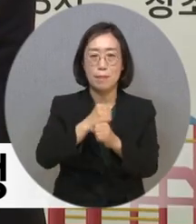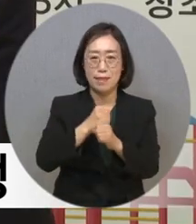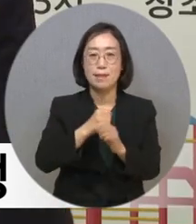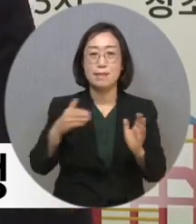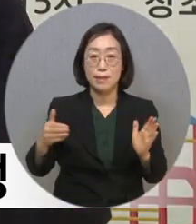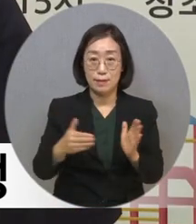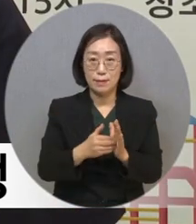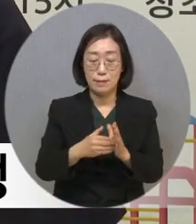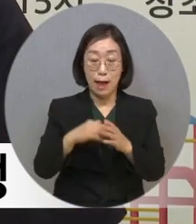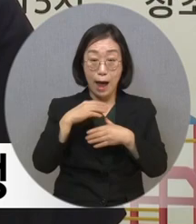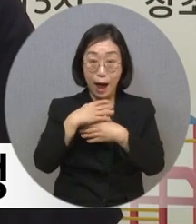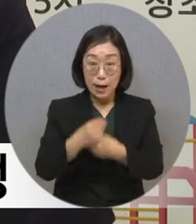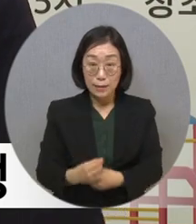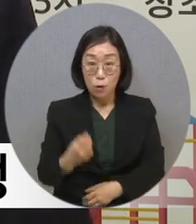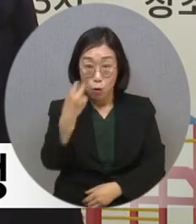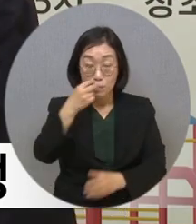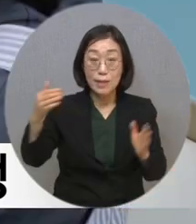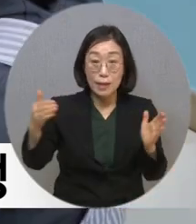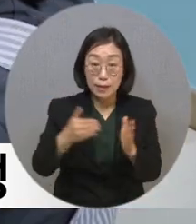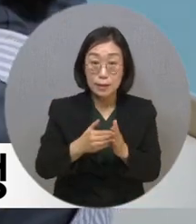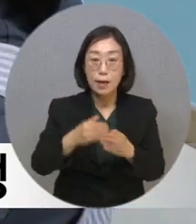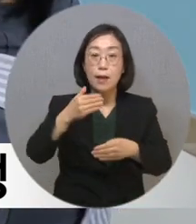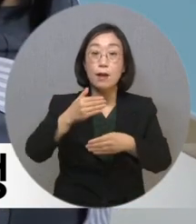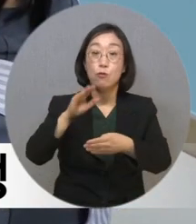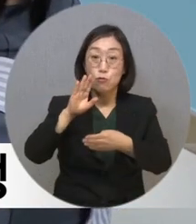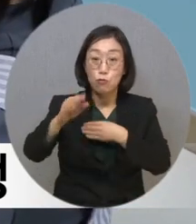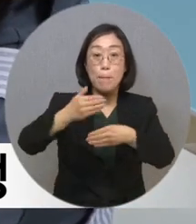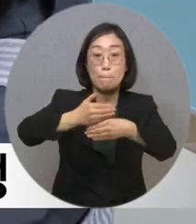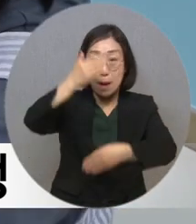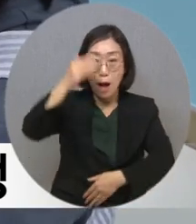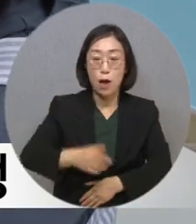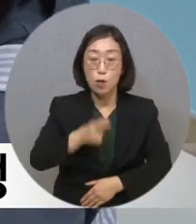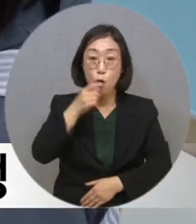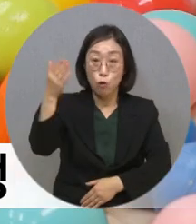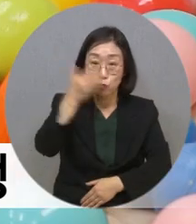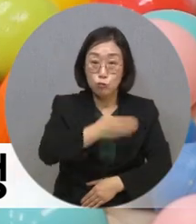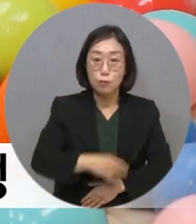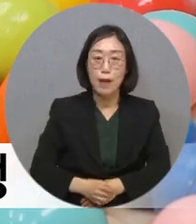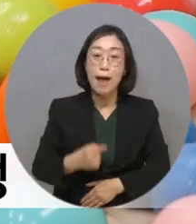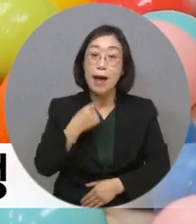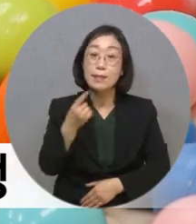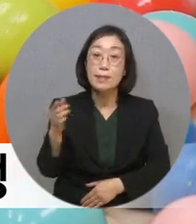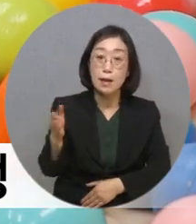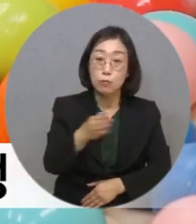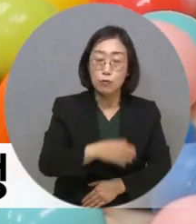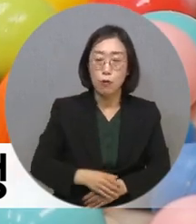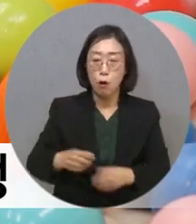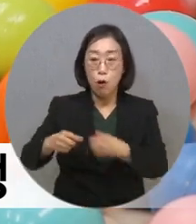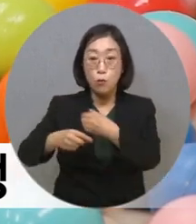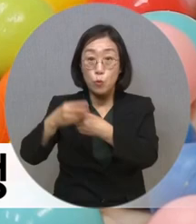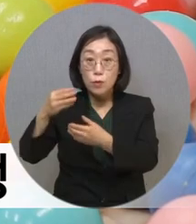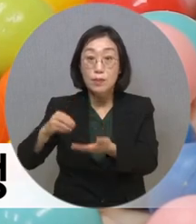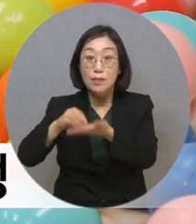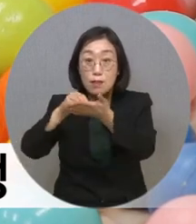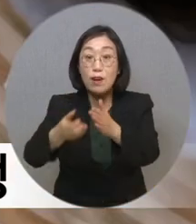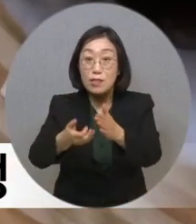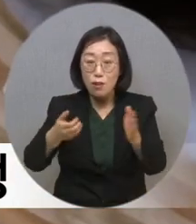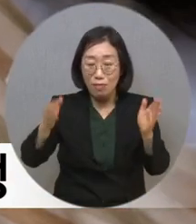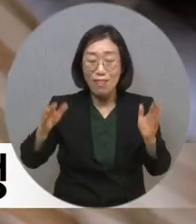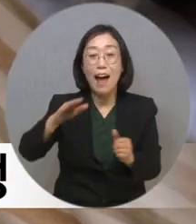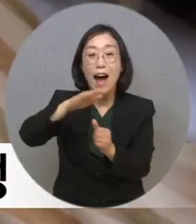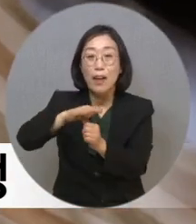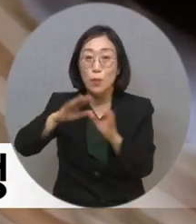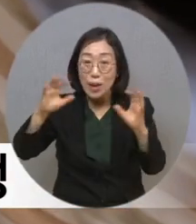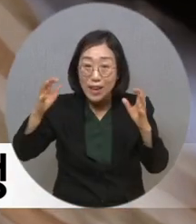검사를 받은 뒤 시설을 개방할 계획이며 여수시에 거주하는 12개월 유아부터 미취학 아동들이 계절과 기후 변화 등